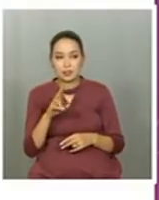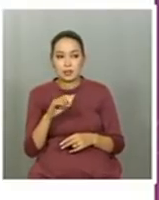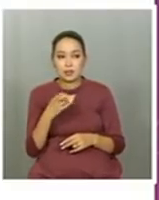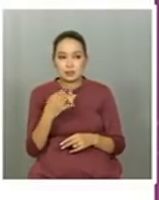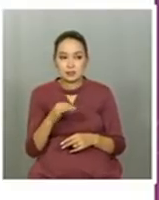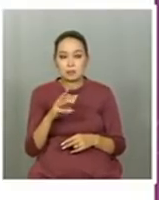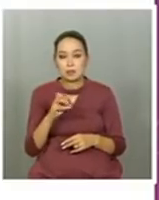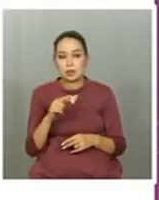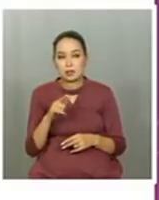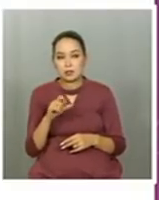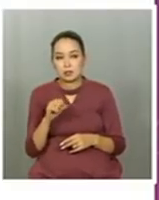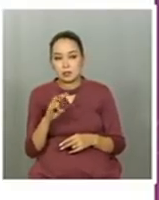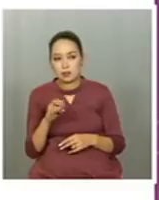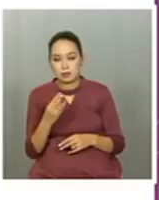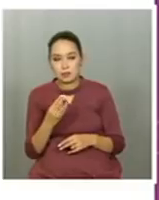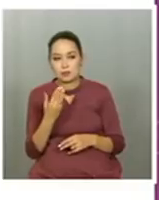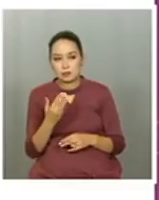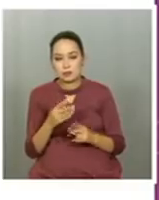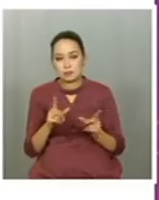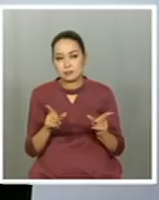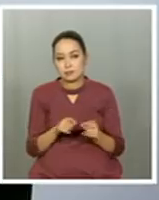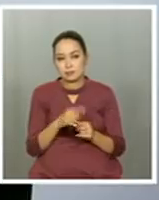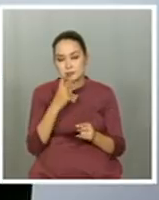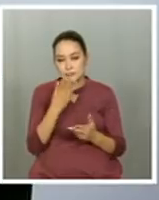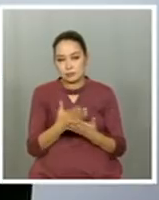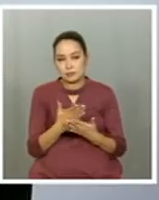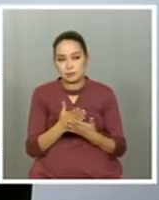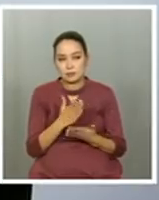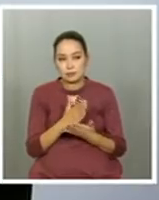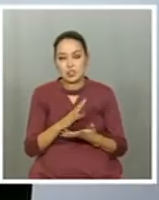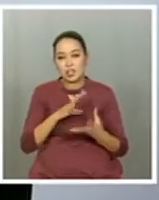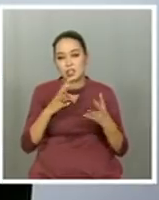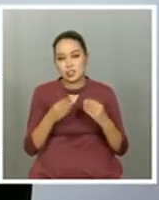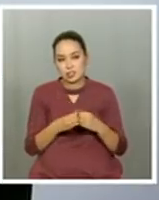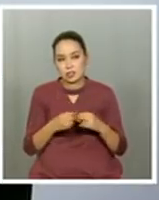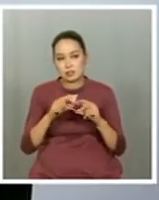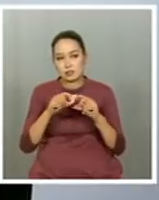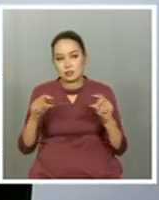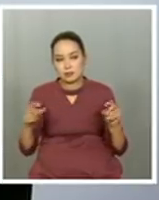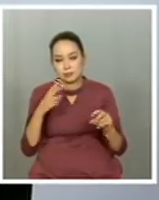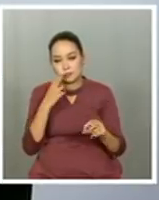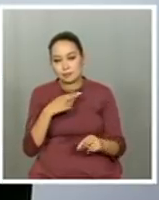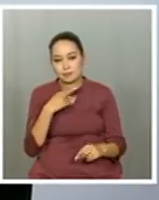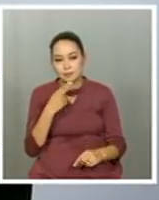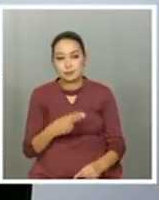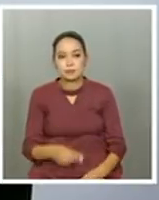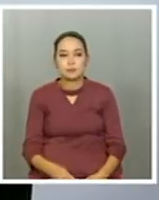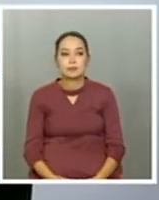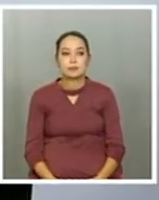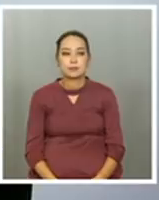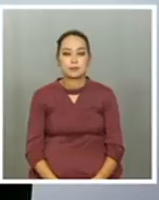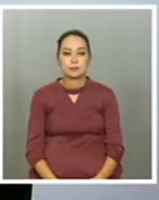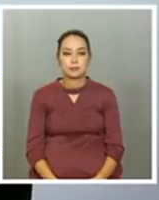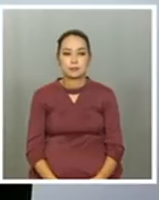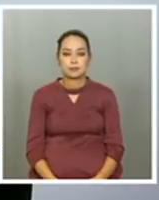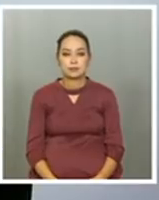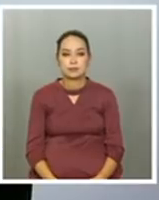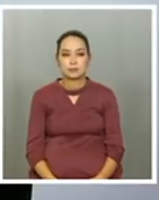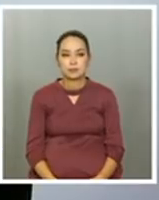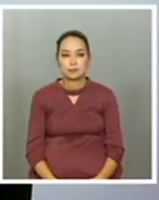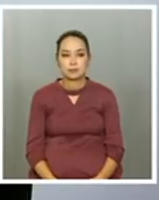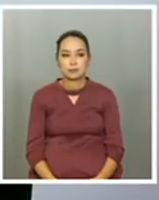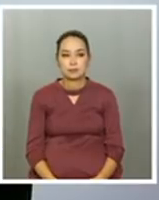марганецтің 4 валентті оксидімен әрекеттескен. Нәтижесінде осы жердегі кальцийдің белсенділігін